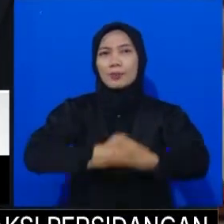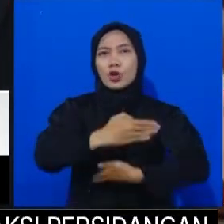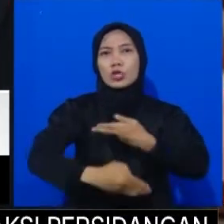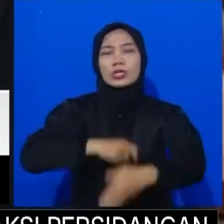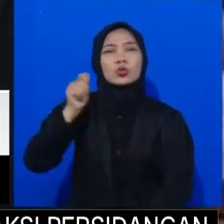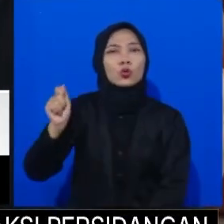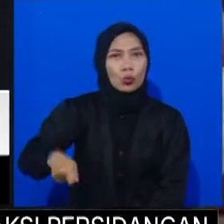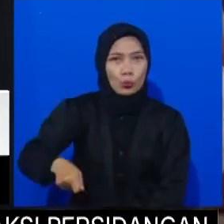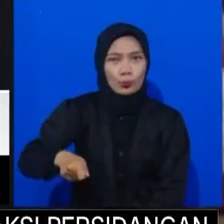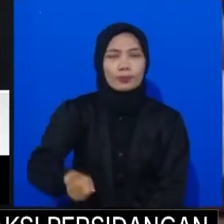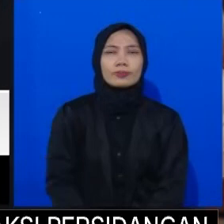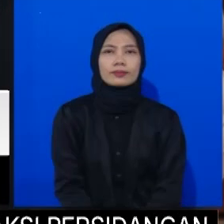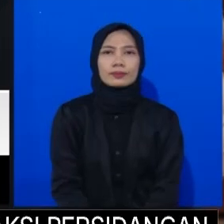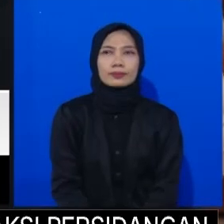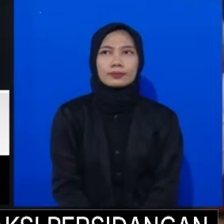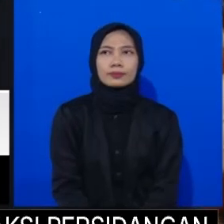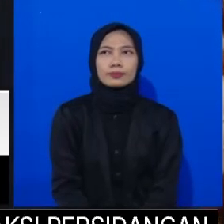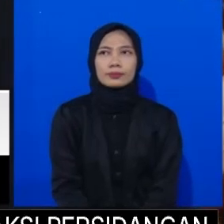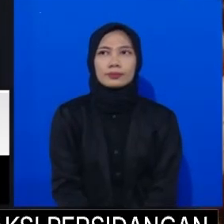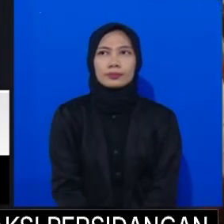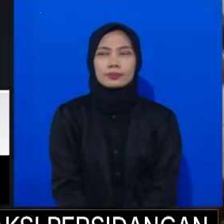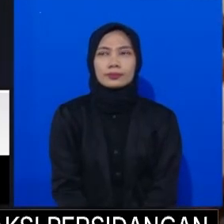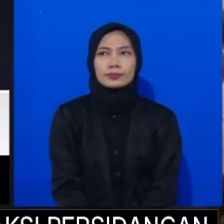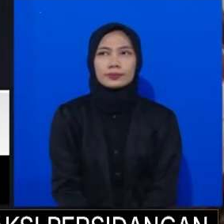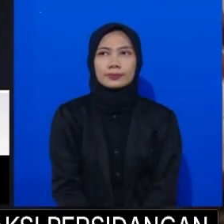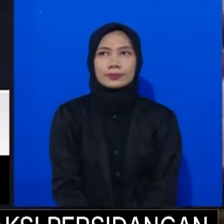hukum. Kalau yang